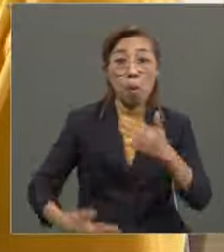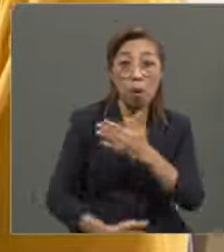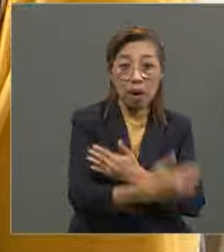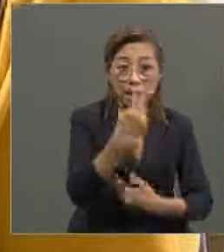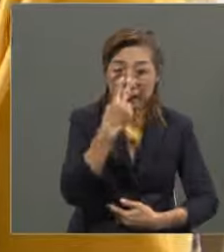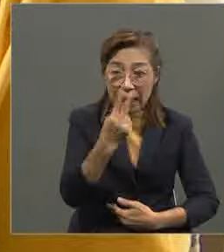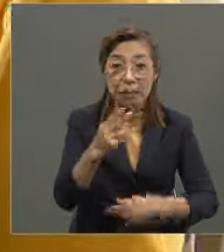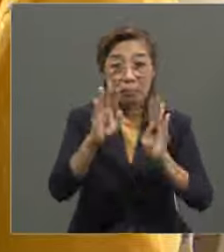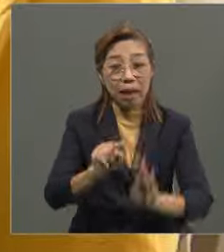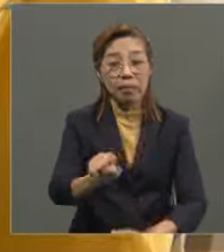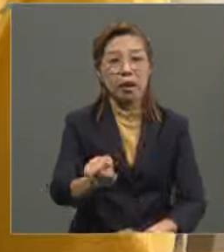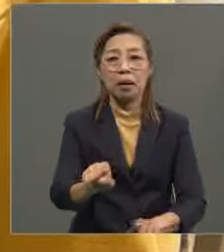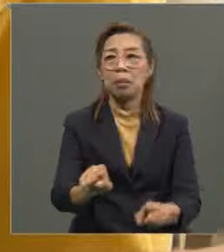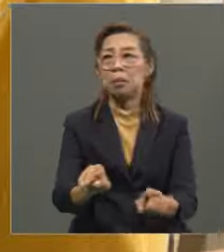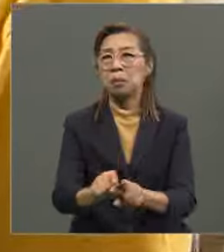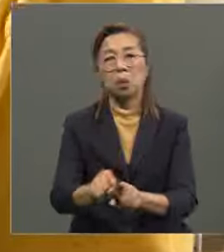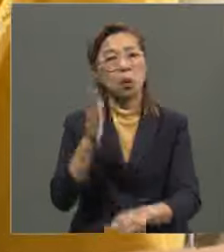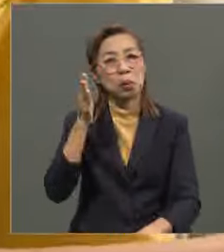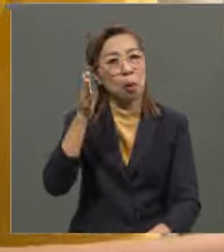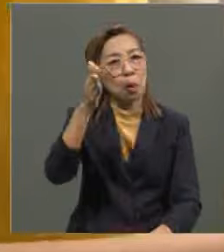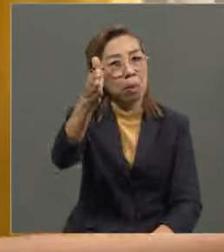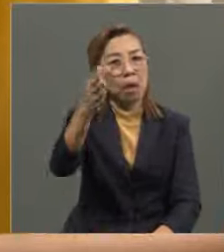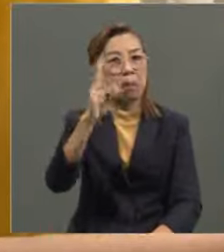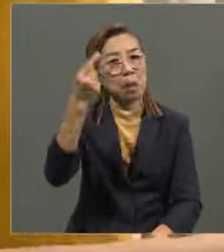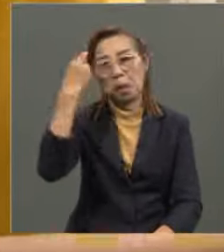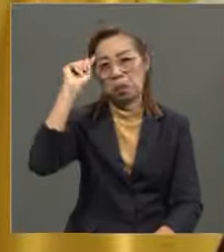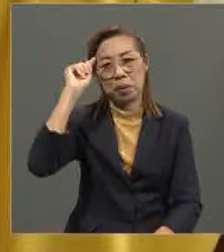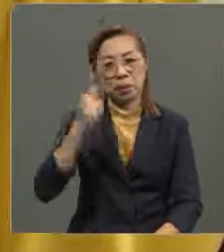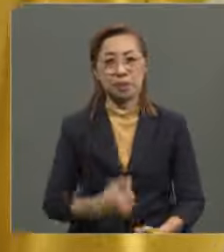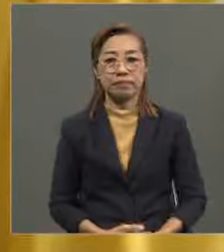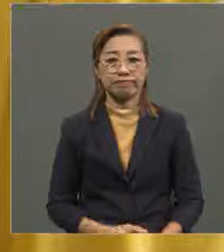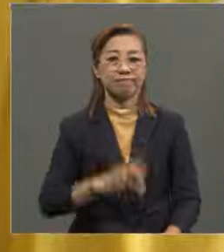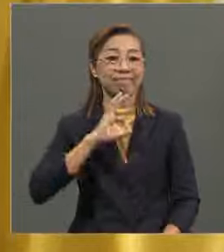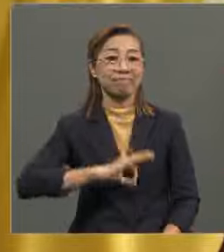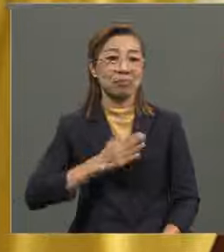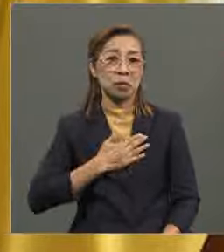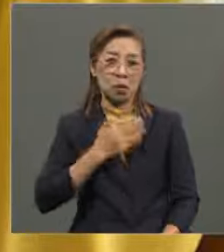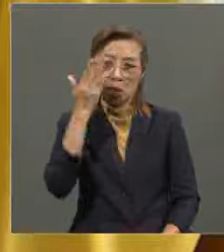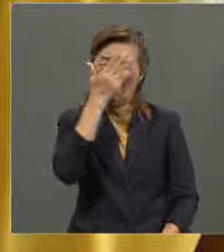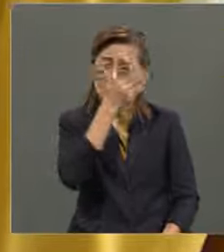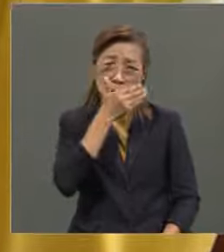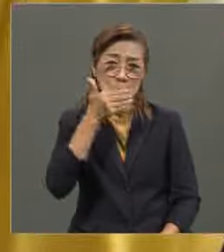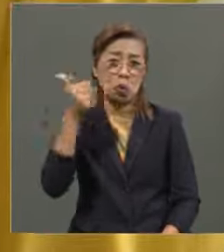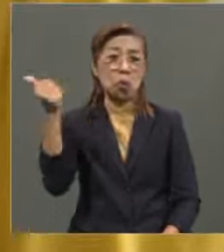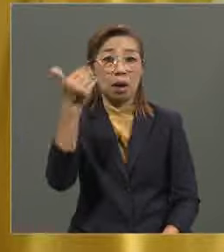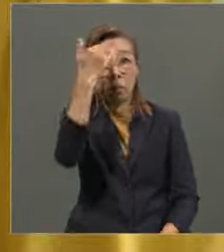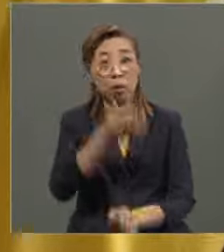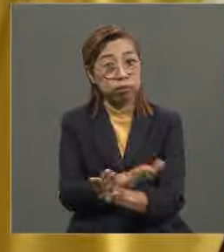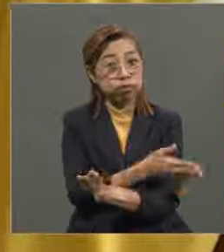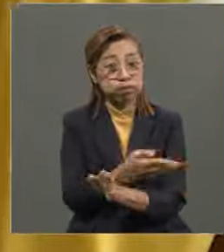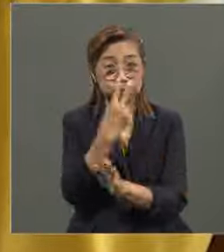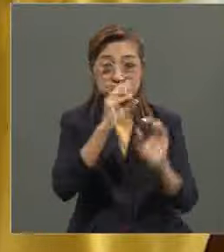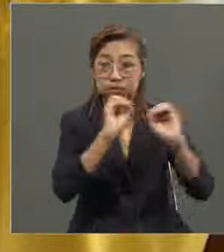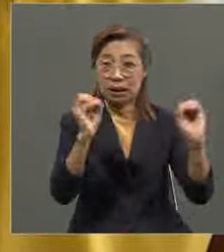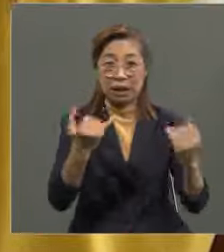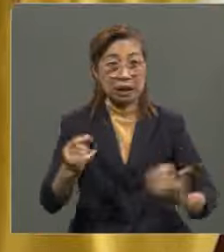พบได้เห็นนั้นคงอีกนานไม่รู้จะวันไหนอีกนะคะ รู้สึกสวยมากค่ะเพราะว่าหนูก็ไม่เคยดูเป็น